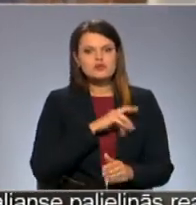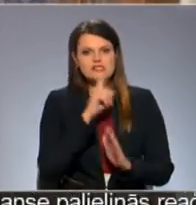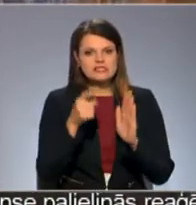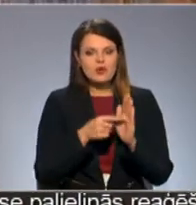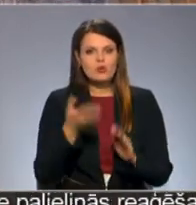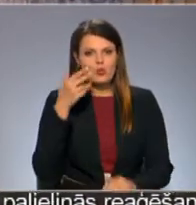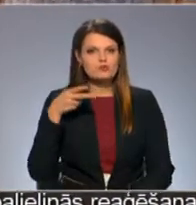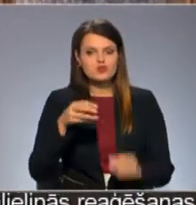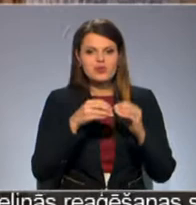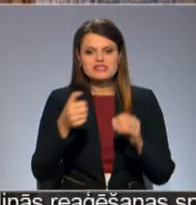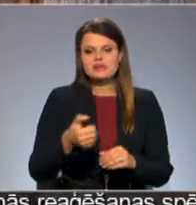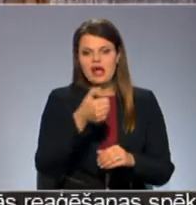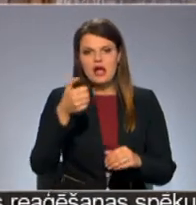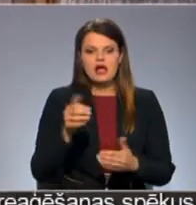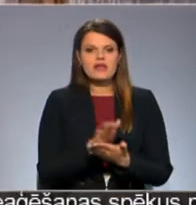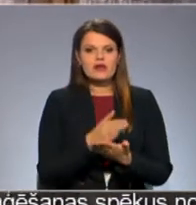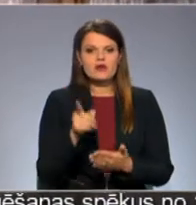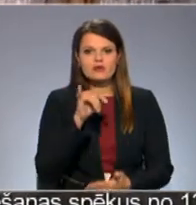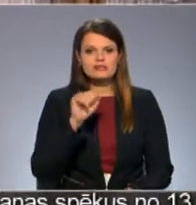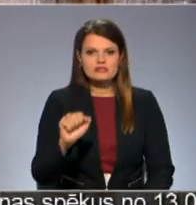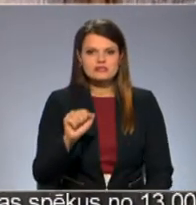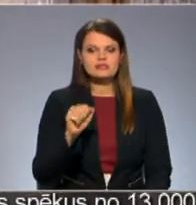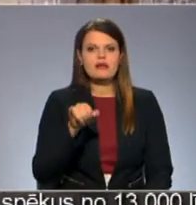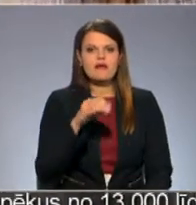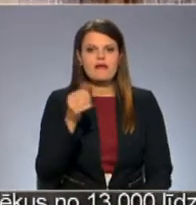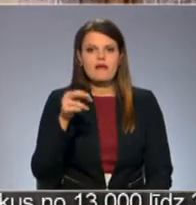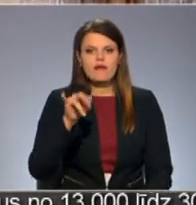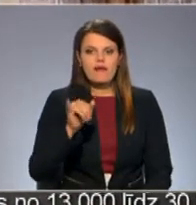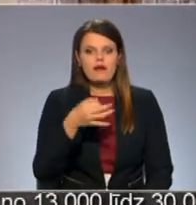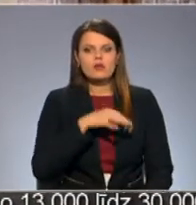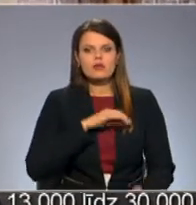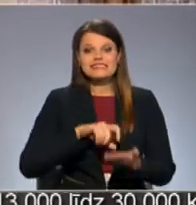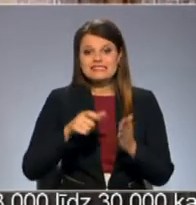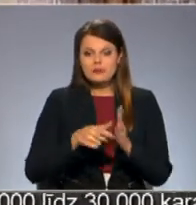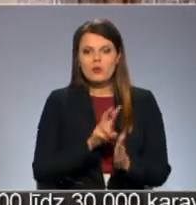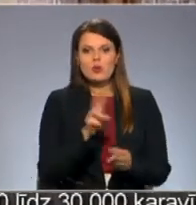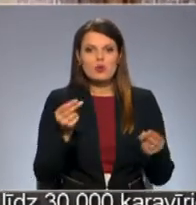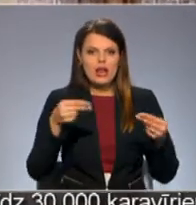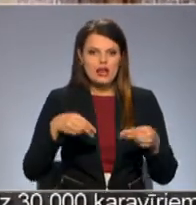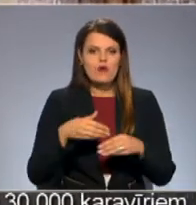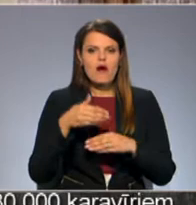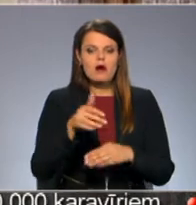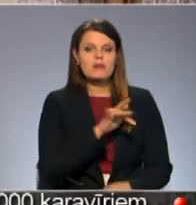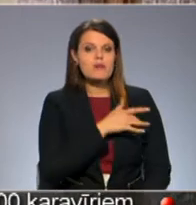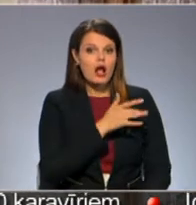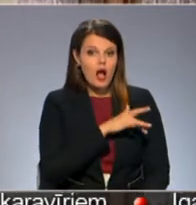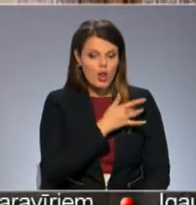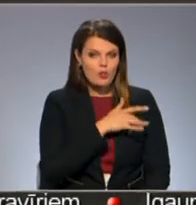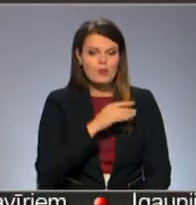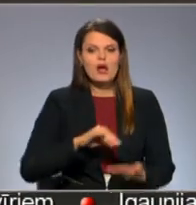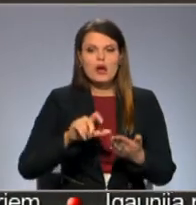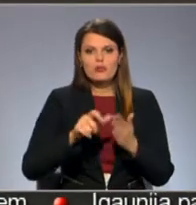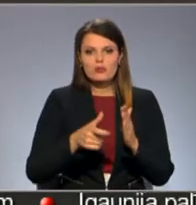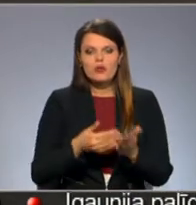kopš 2010. Gada kārto Sija Lagzdiņa un Jēgera juridiskais birojs, ar kuru noslēgts ārpakalpojuma līgums.